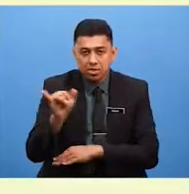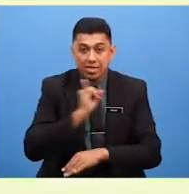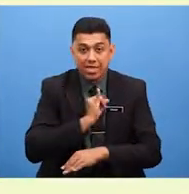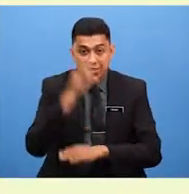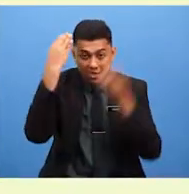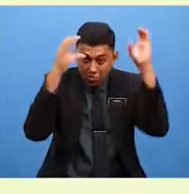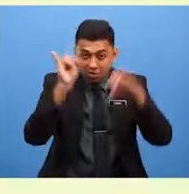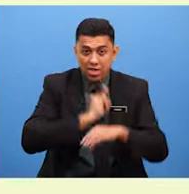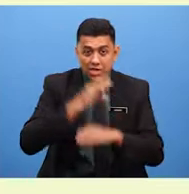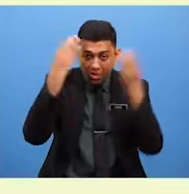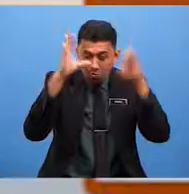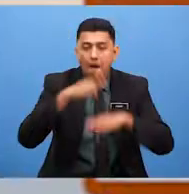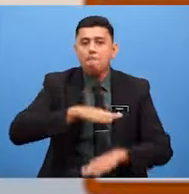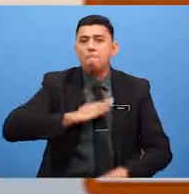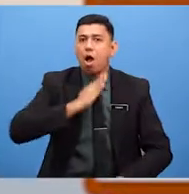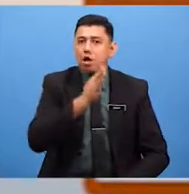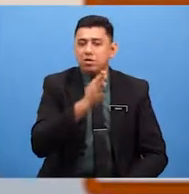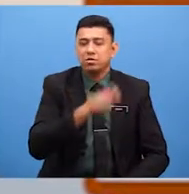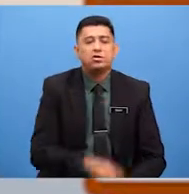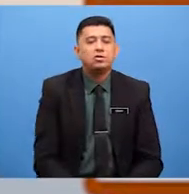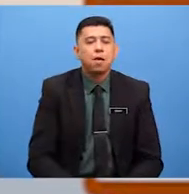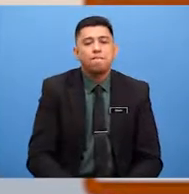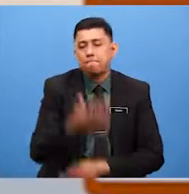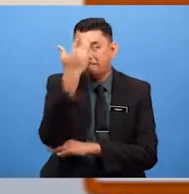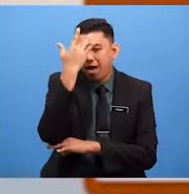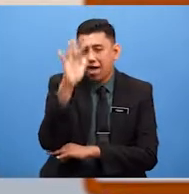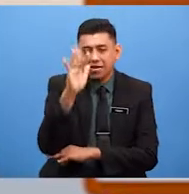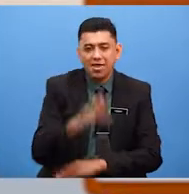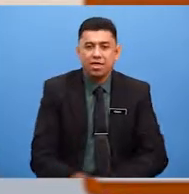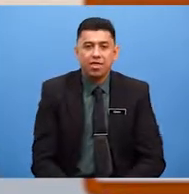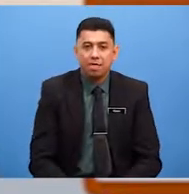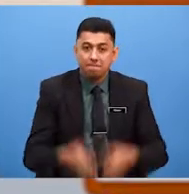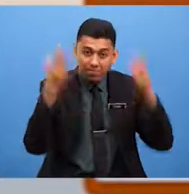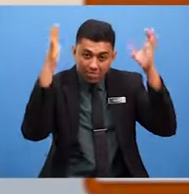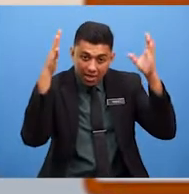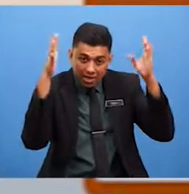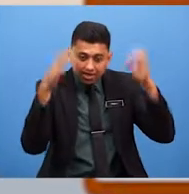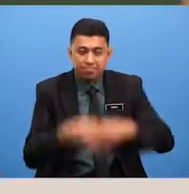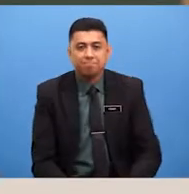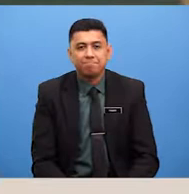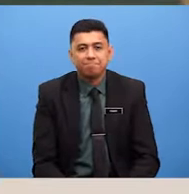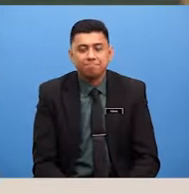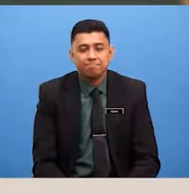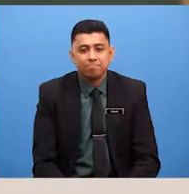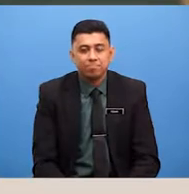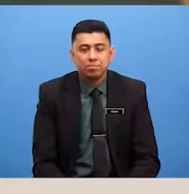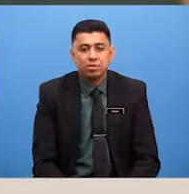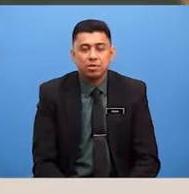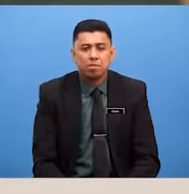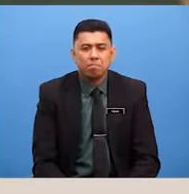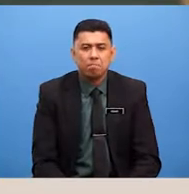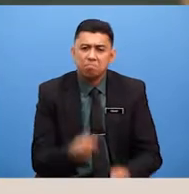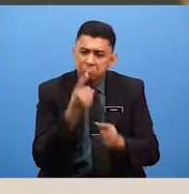Saya cikgu, bangga. Pandai, Jivika. Berikan tepukan untuk Jivika. Setuju